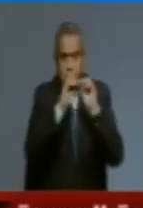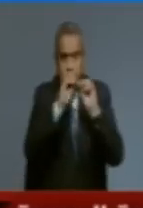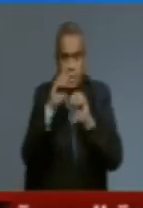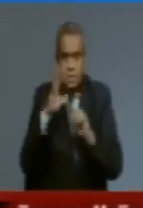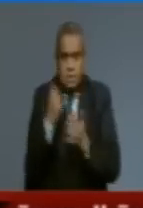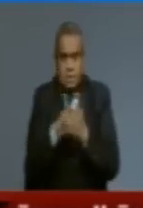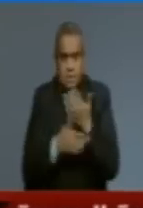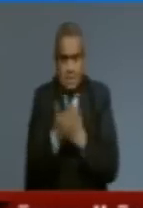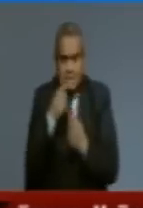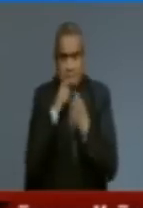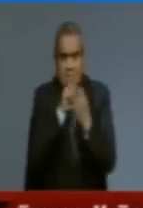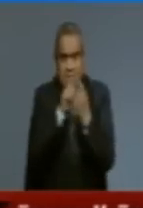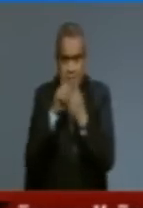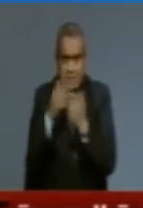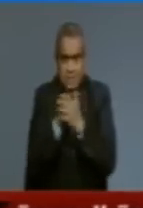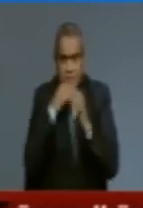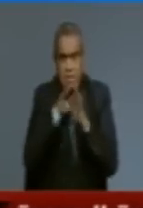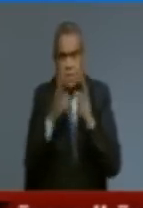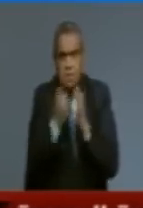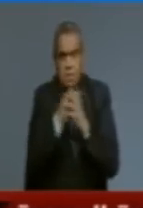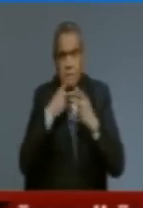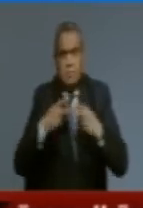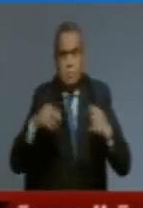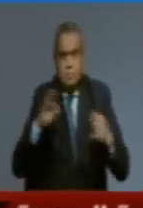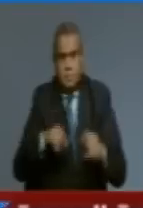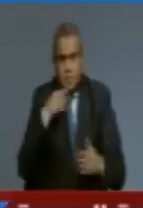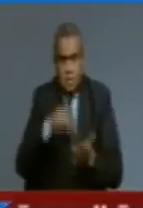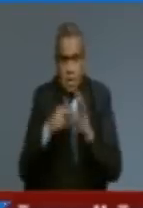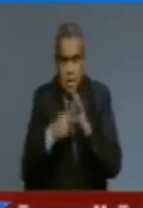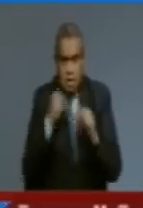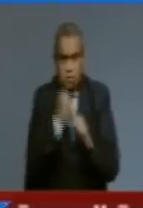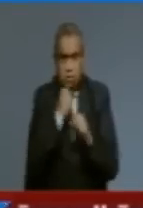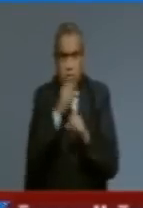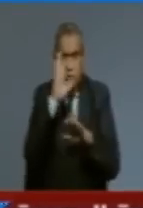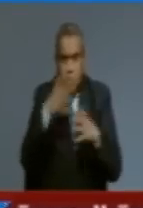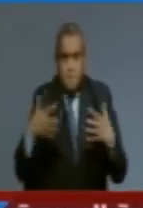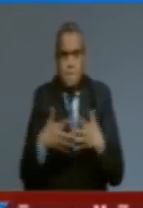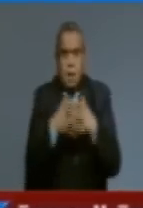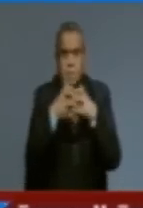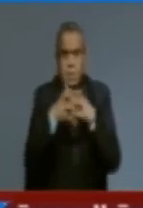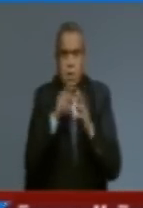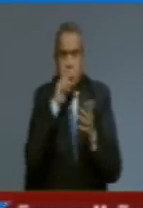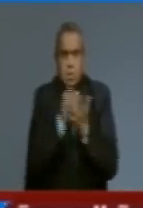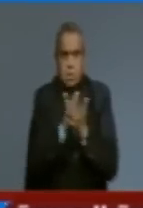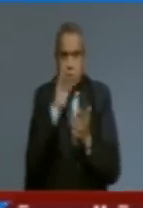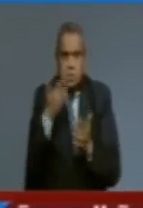التحديات وتهديدات مختلفة، فنحن نستطيع معا أن نرد عليها ونستجيب